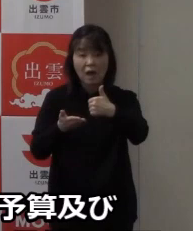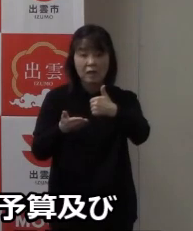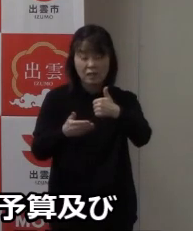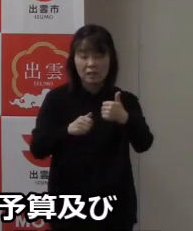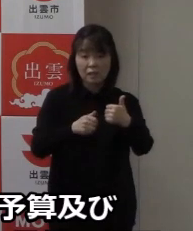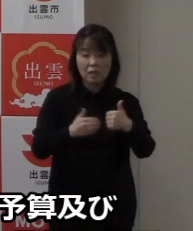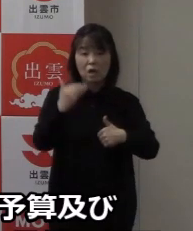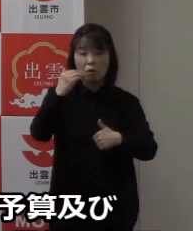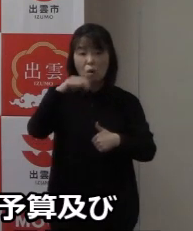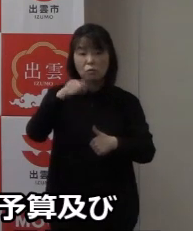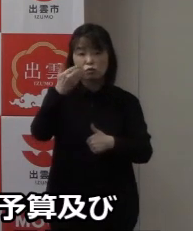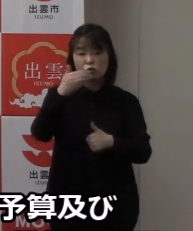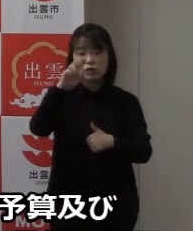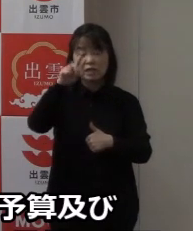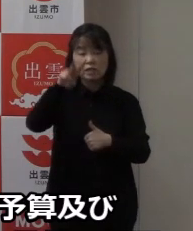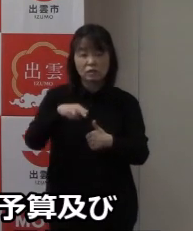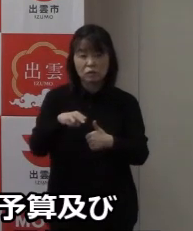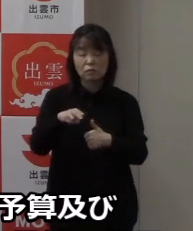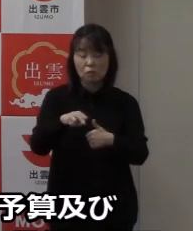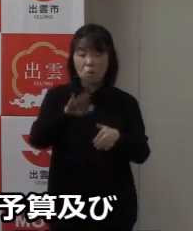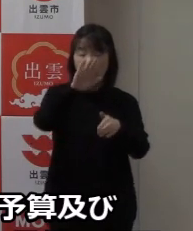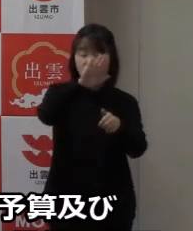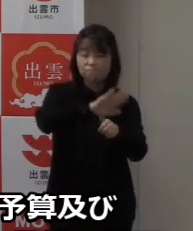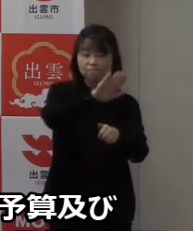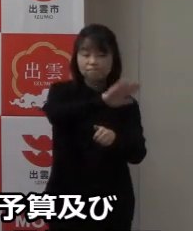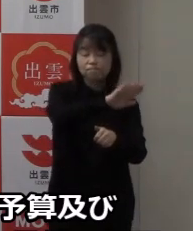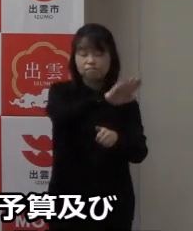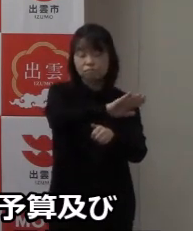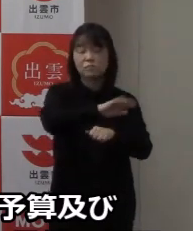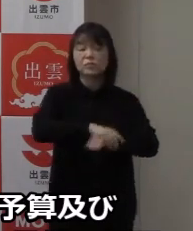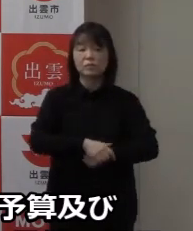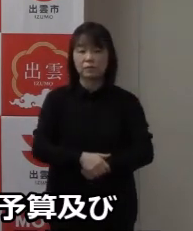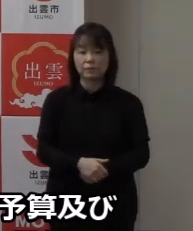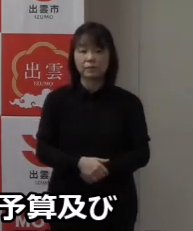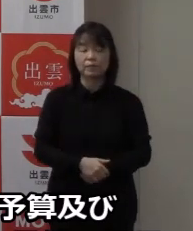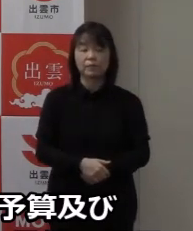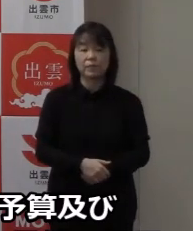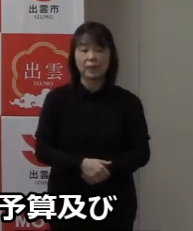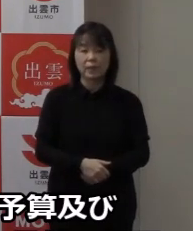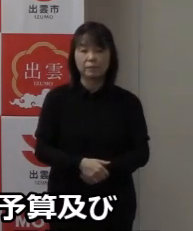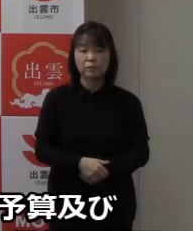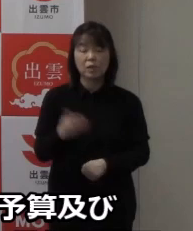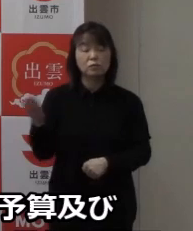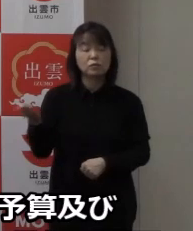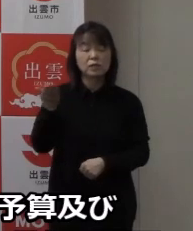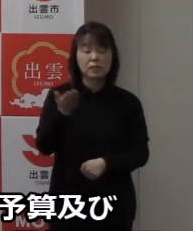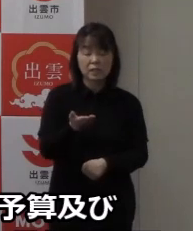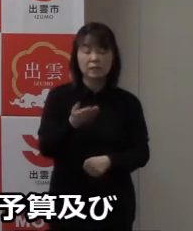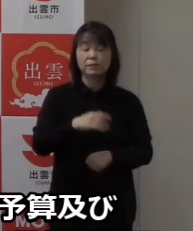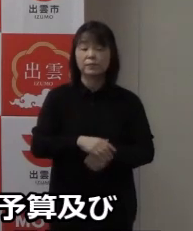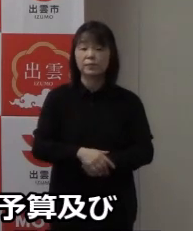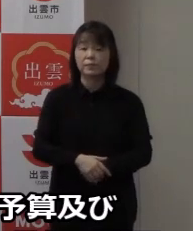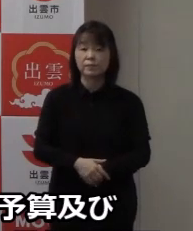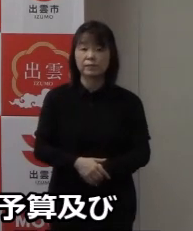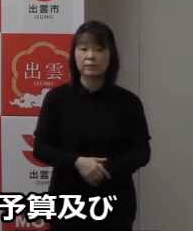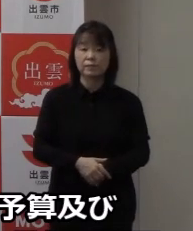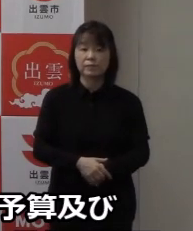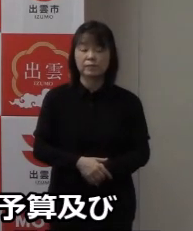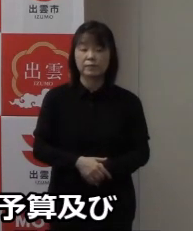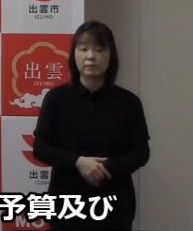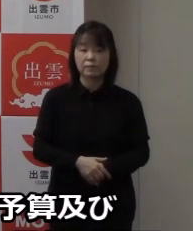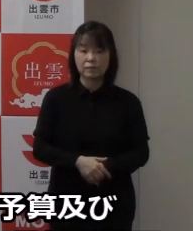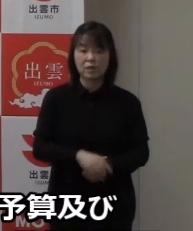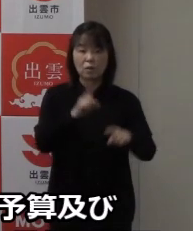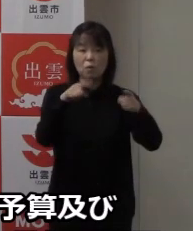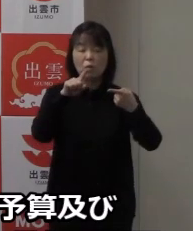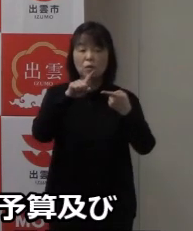。次に出雲のインフラを支え安心を整え安心を支えるということでありますが、